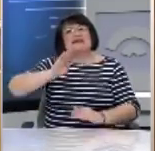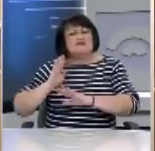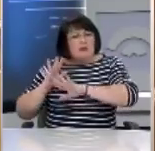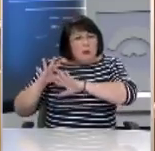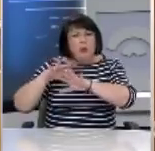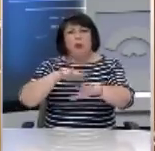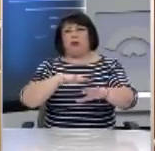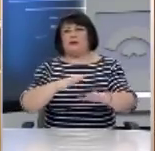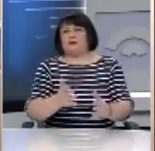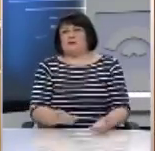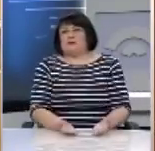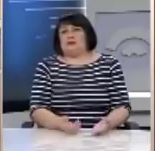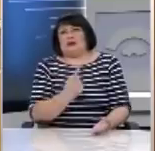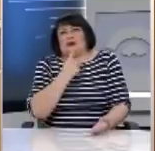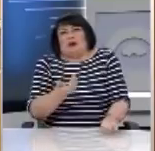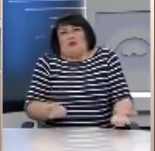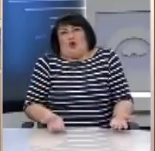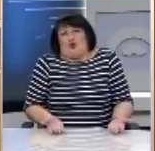Τι να πω πια.